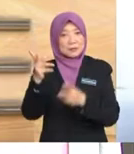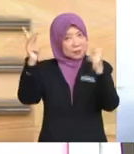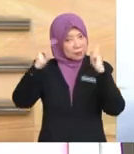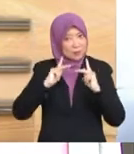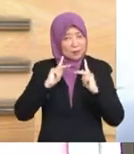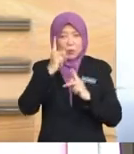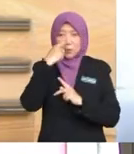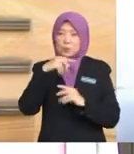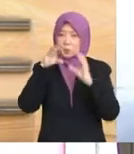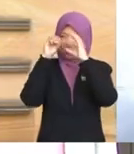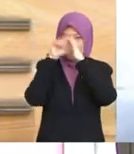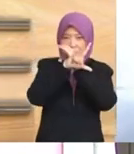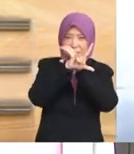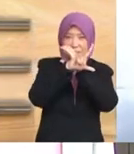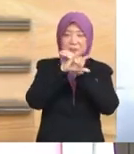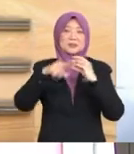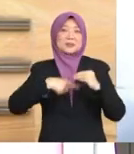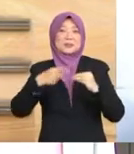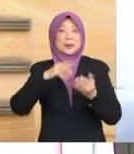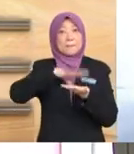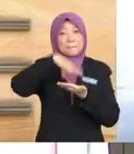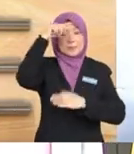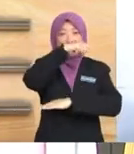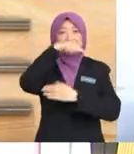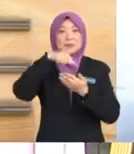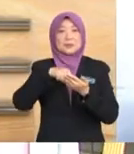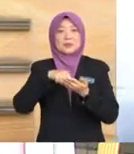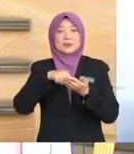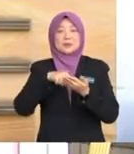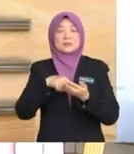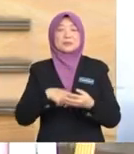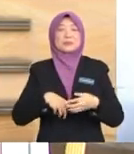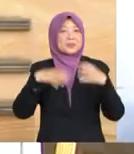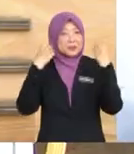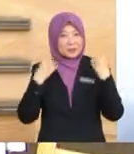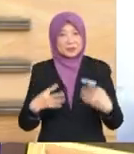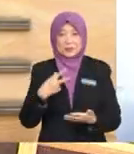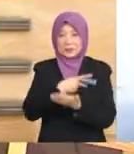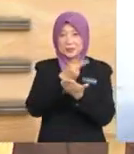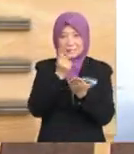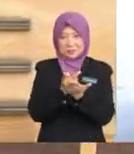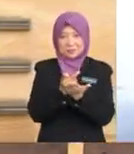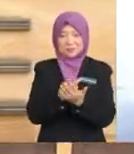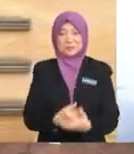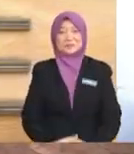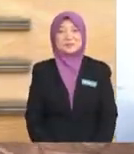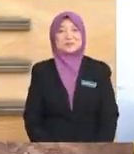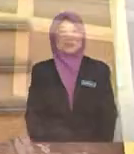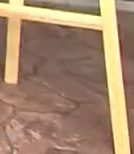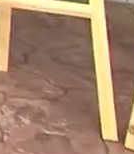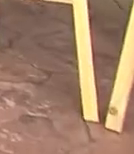ini untuk kita meneroka tentang pembelajaran hari ini, hiasan kek. Jangan ke mana-mana.